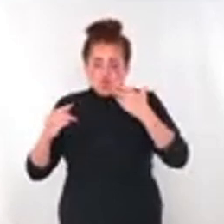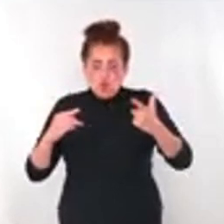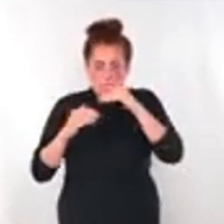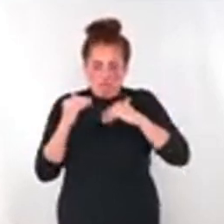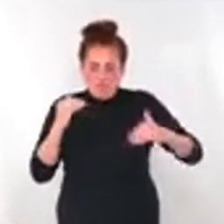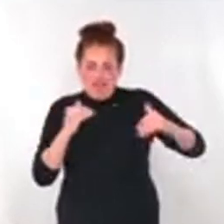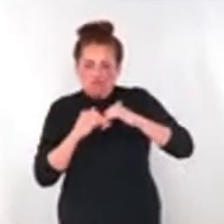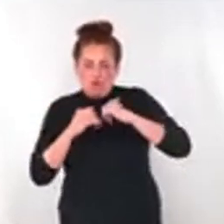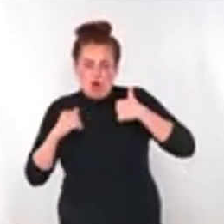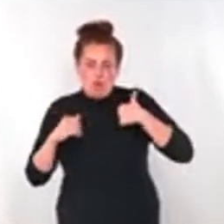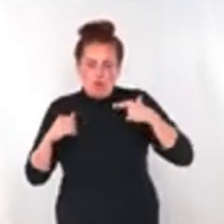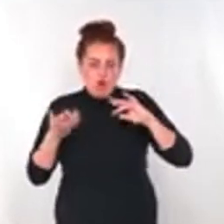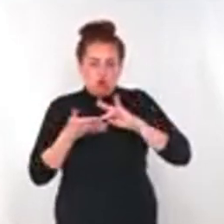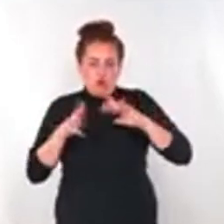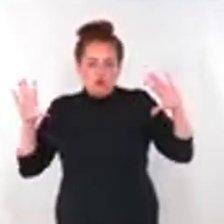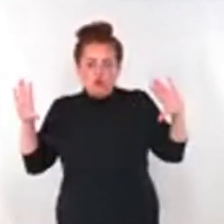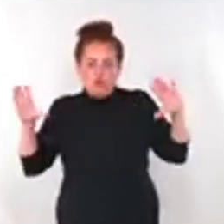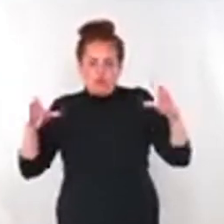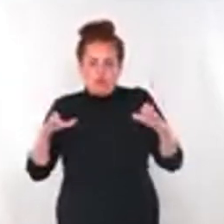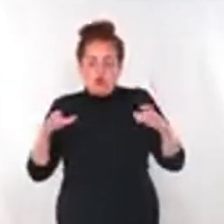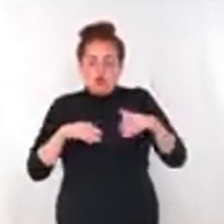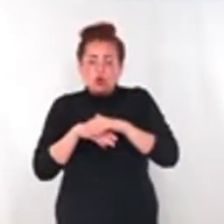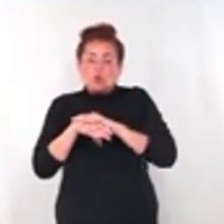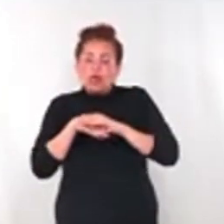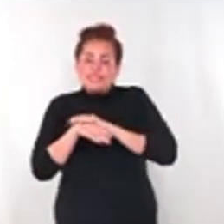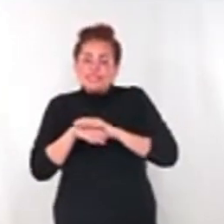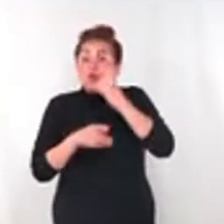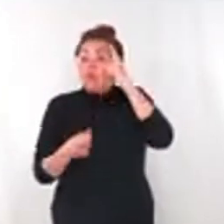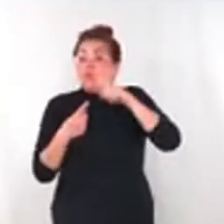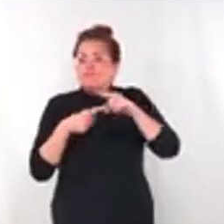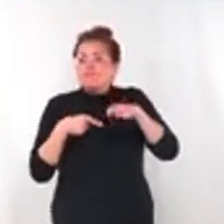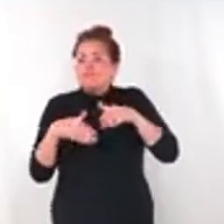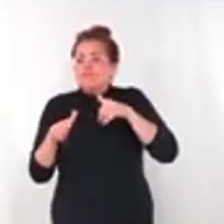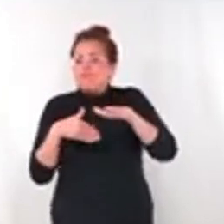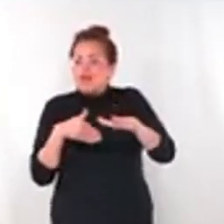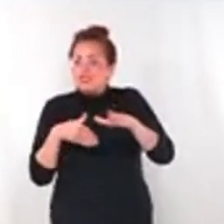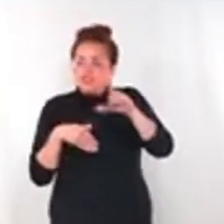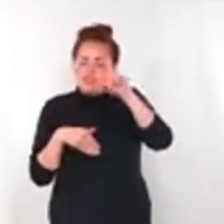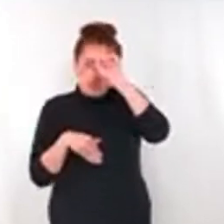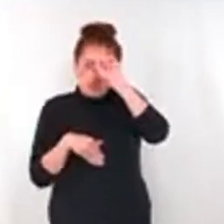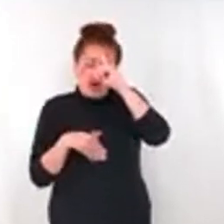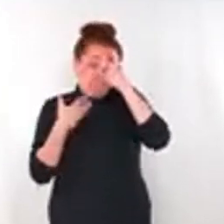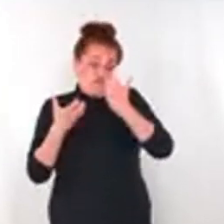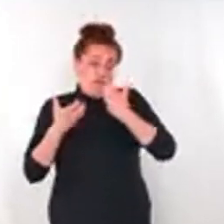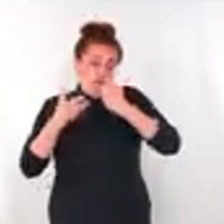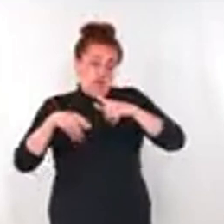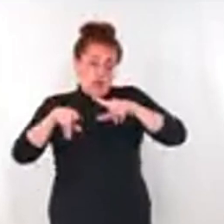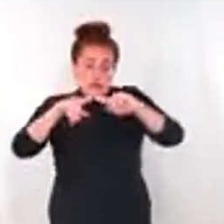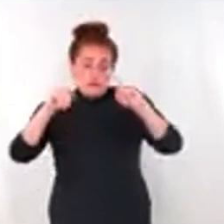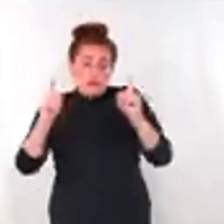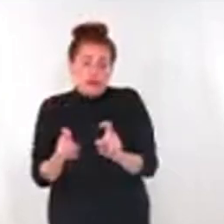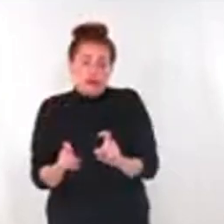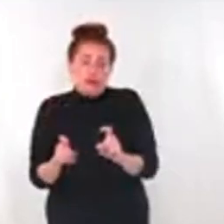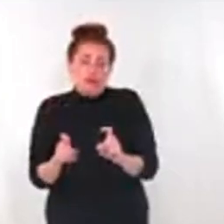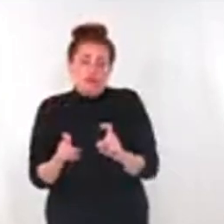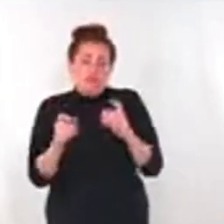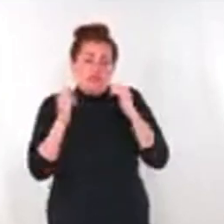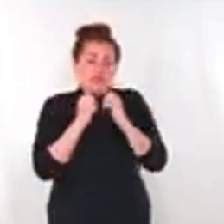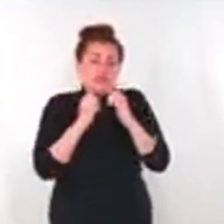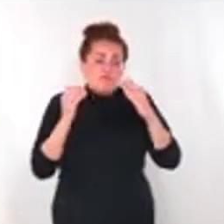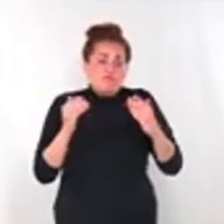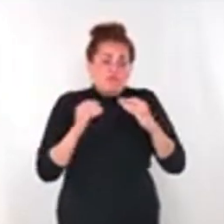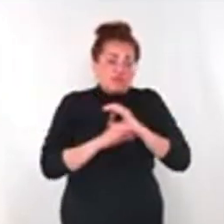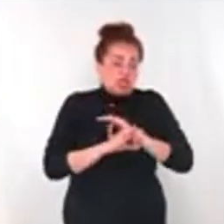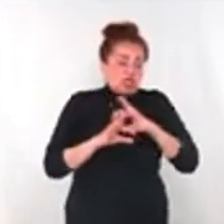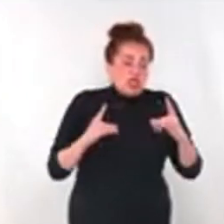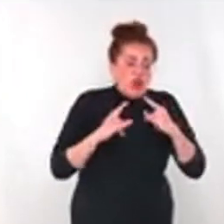une politique efficace de résorption, puisqu'on ne le dira jamais assez en matière de sans-abrisme, de bidonville, de